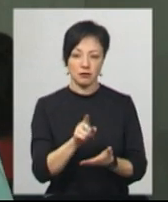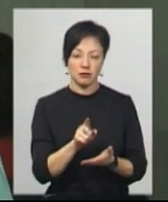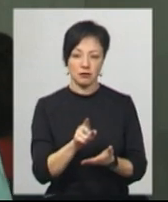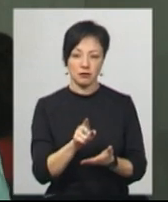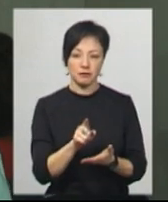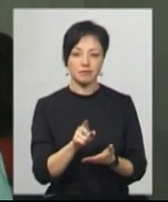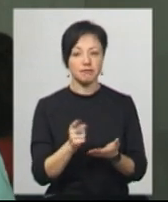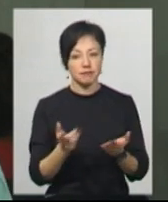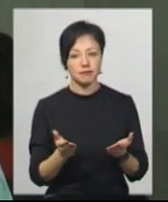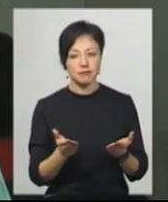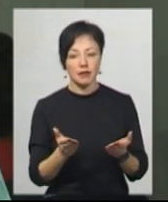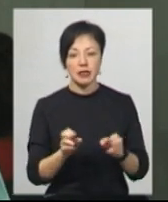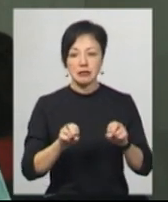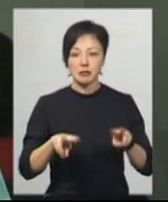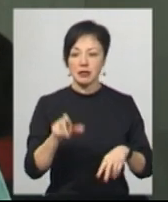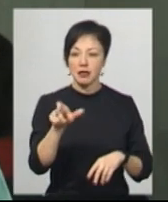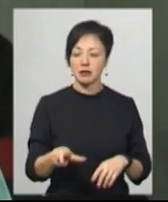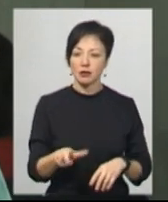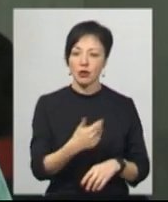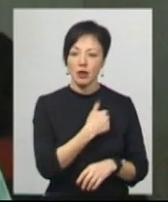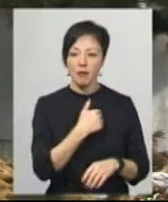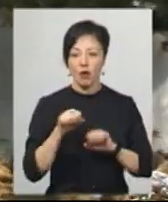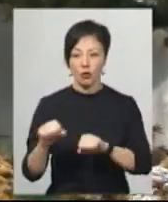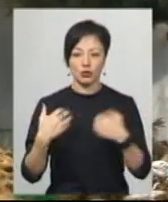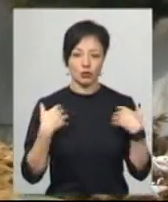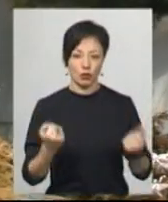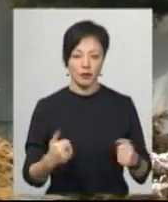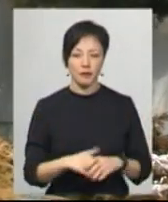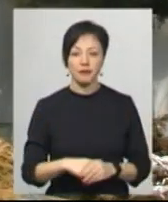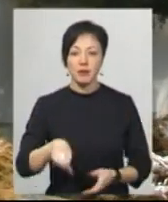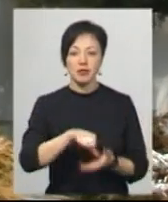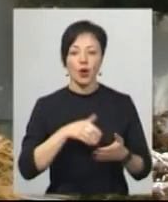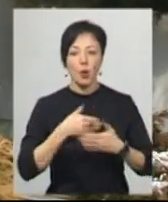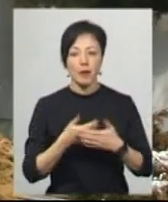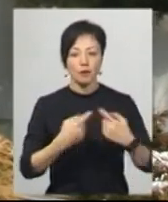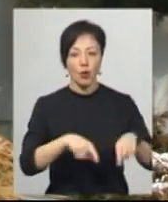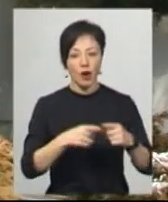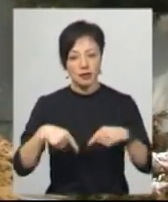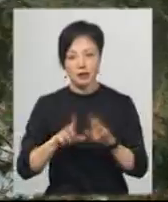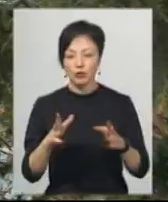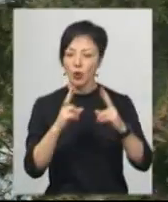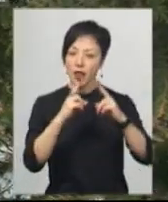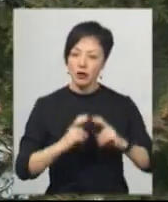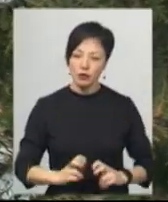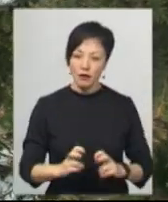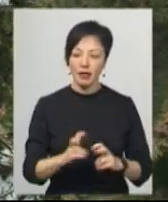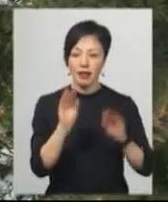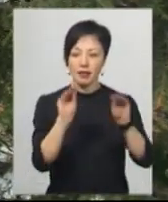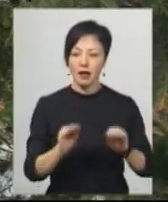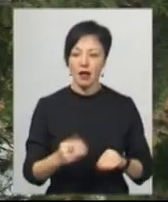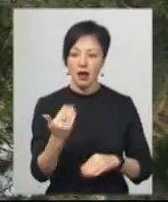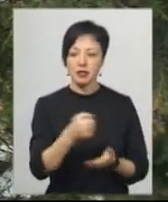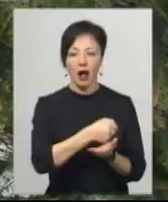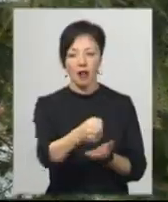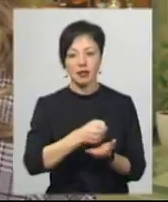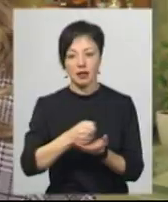ну, спеціаліст хоча б в охороні здоров'я. Представники громадських організацій будуть аналізувати декларації кандидатів,